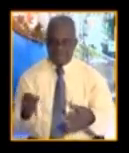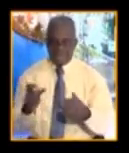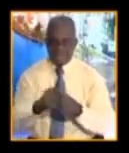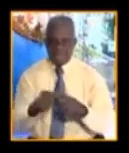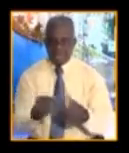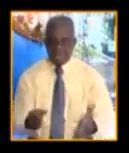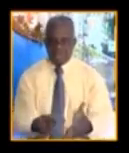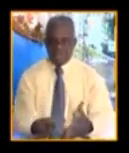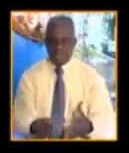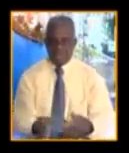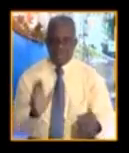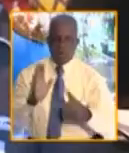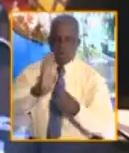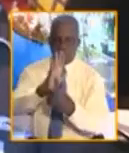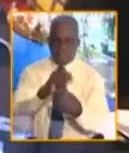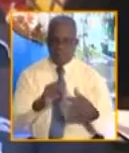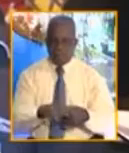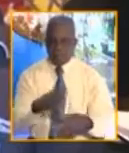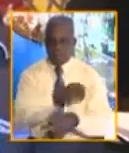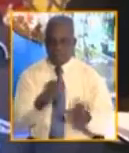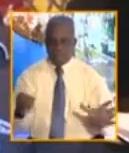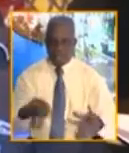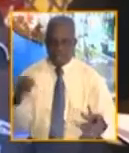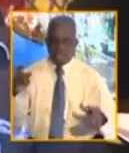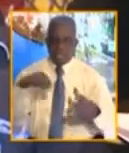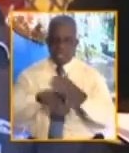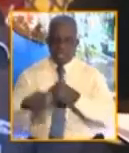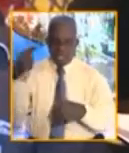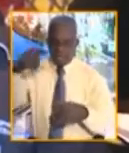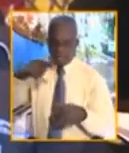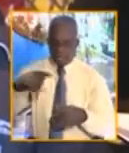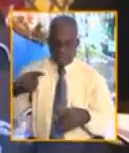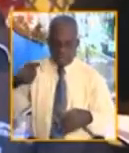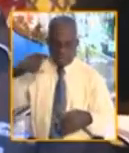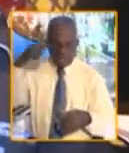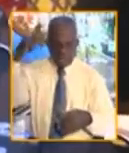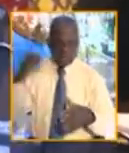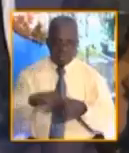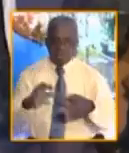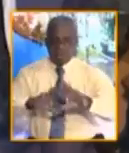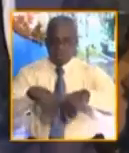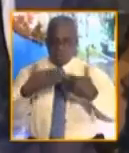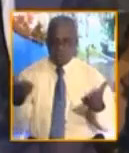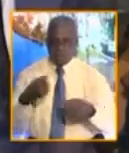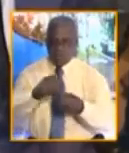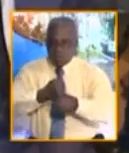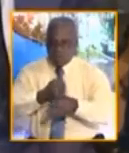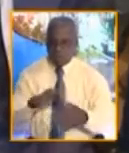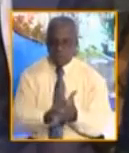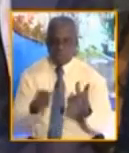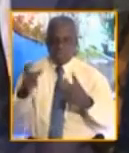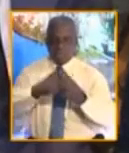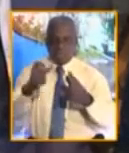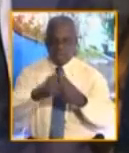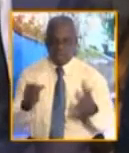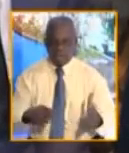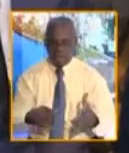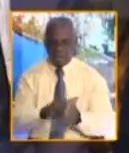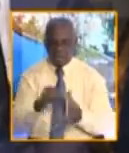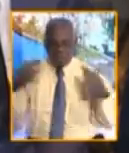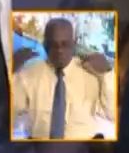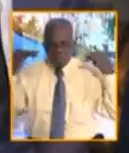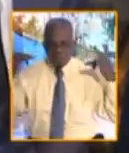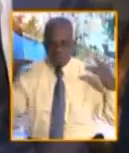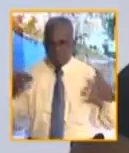le processus de fabrication de ce riz et même des traces d'une éventuelle présence en Côte d'Ivoire. Face à une telle rumeur,